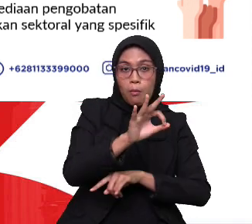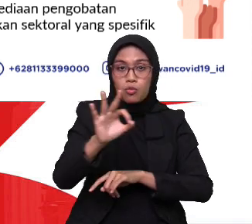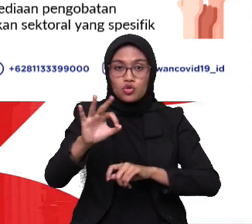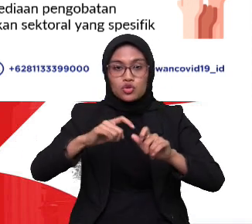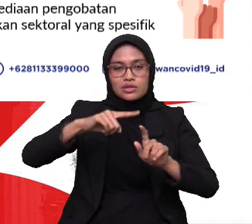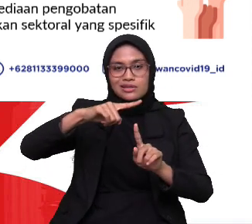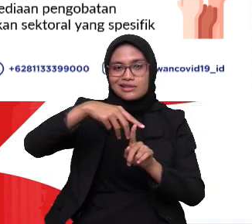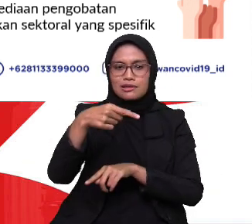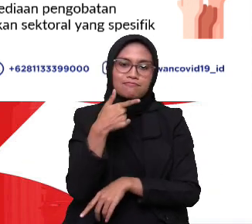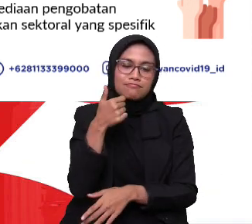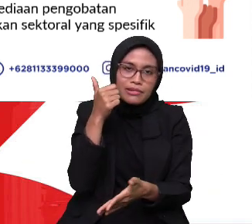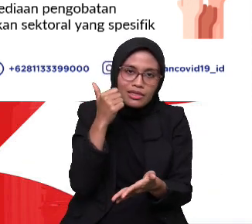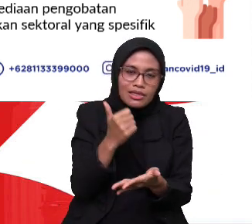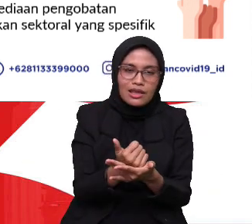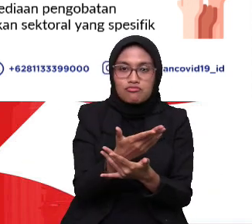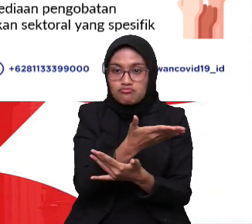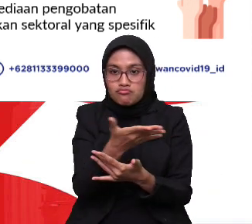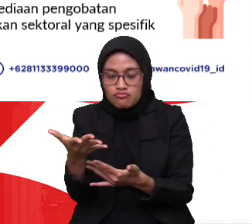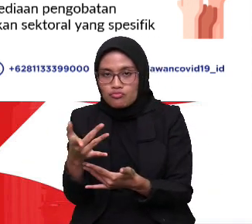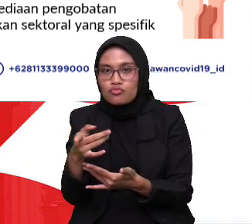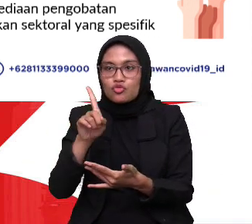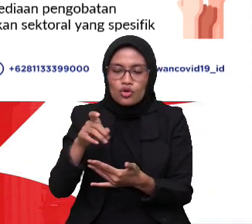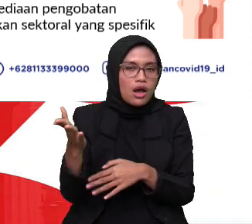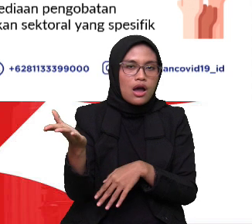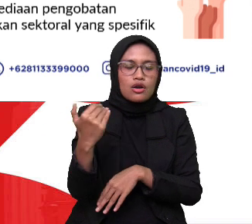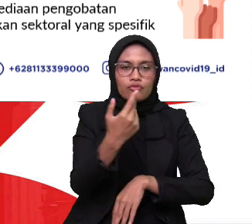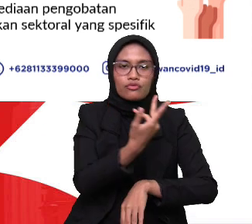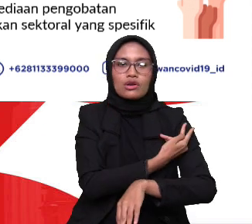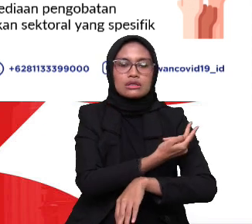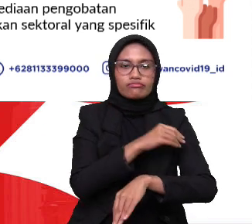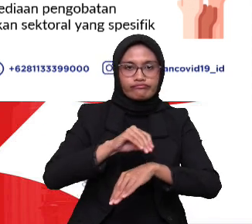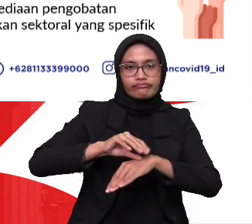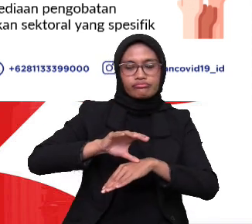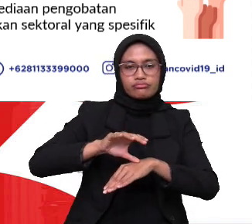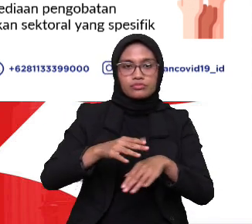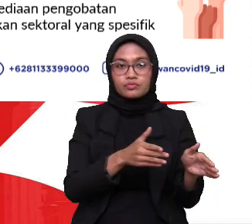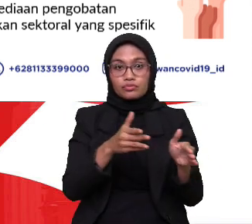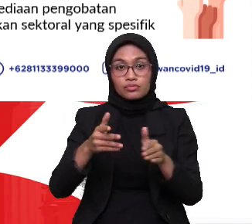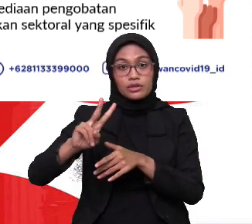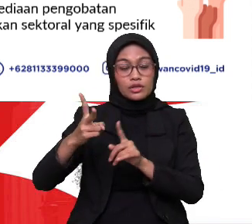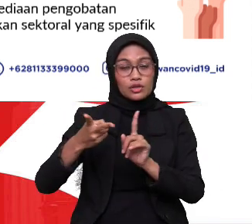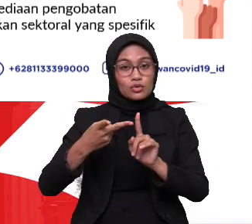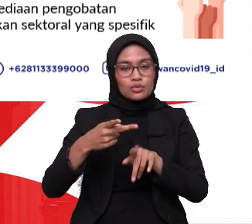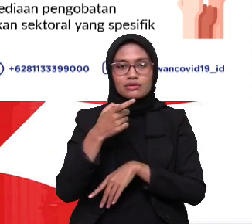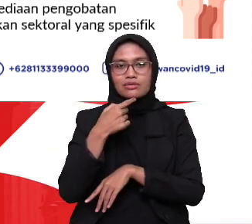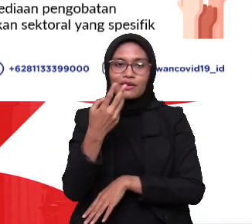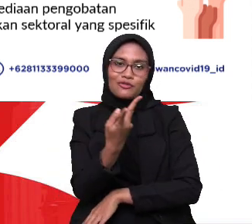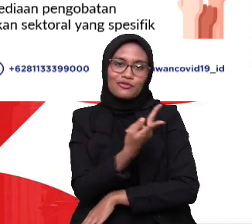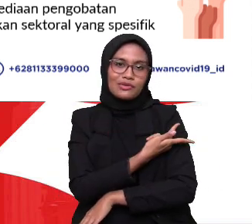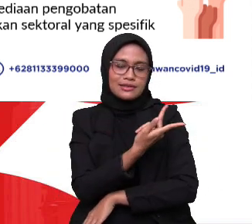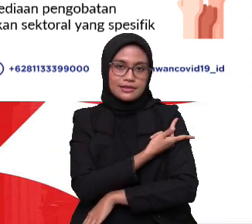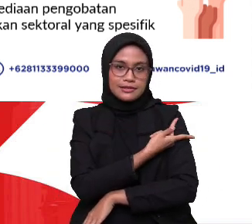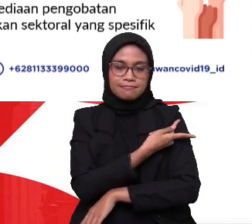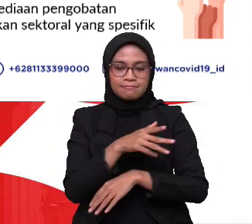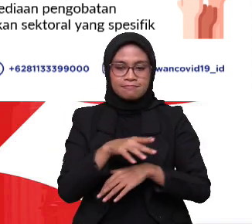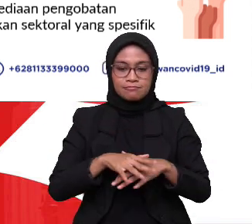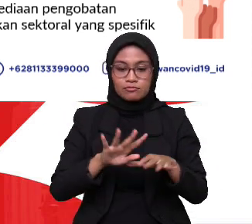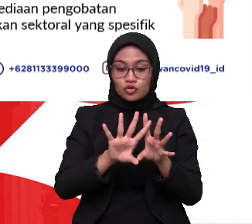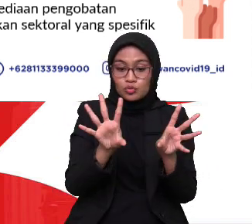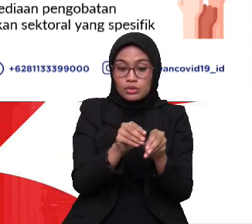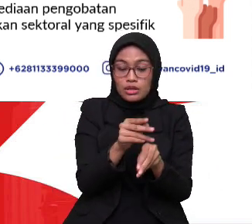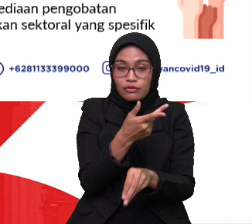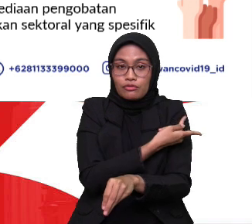kriteria kesehatan yang ditetapkan yang kedua ketersediaan vaksin kita perlu memanfaatkan stok vaksin